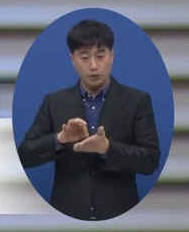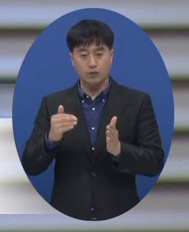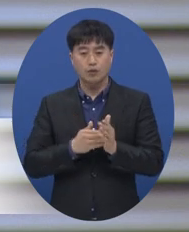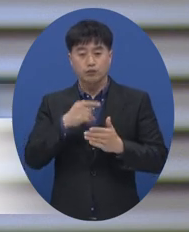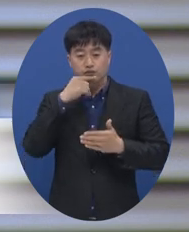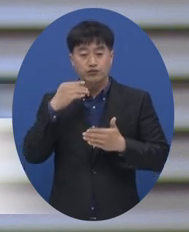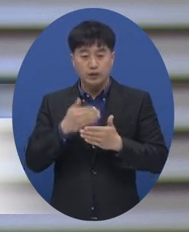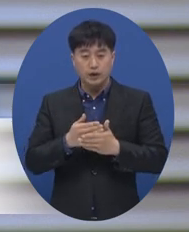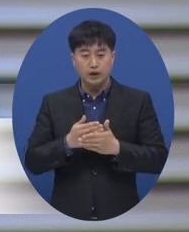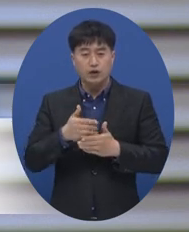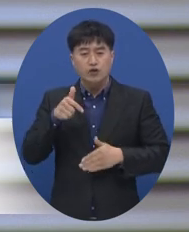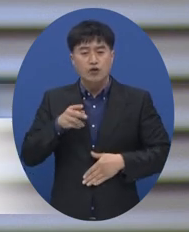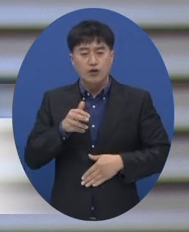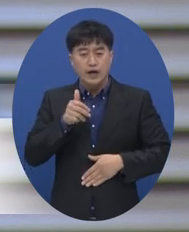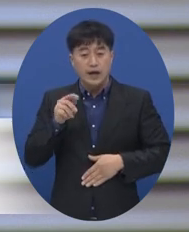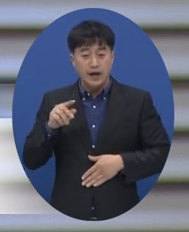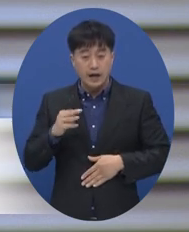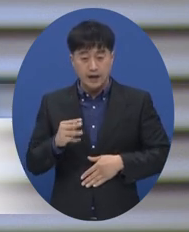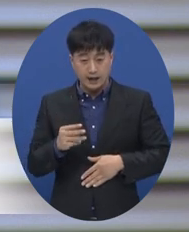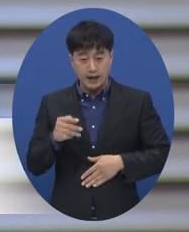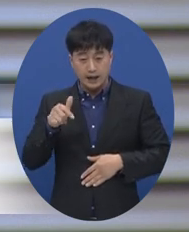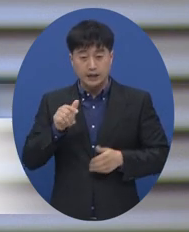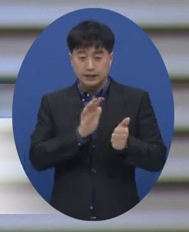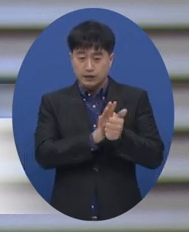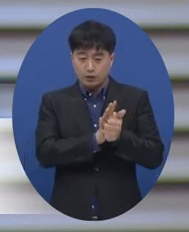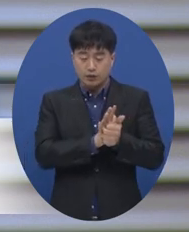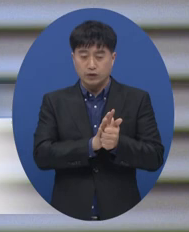또 다진일성 결핵치료 지원 사업에 5억 원.